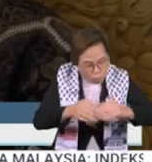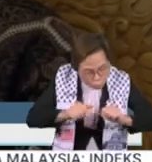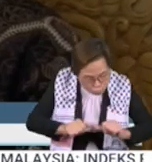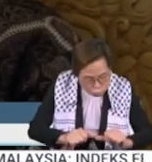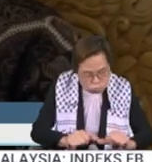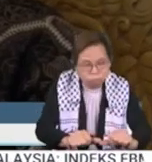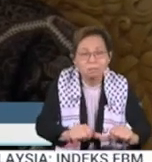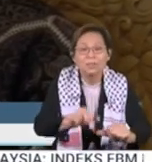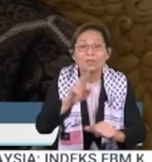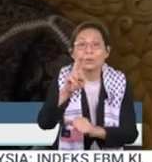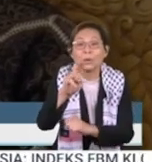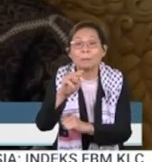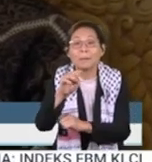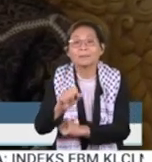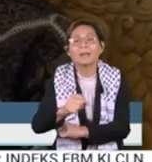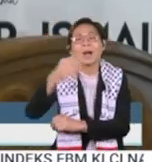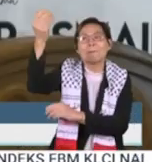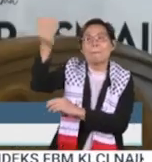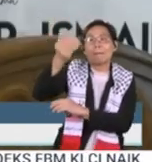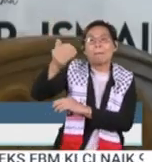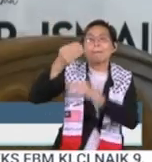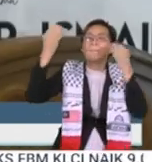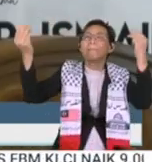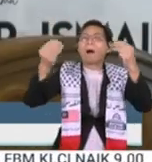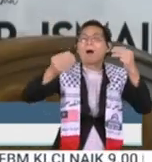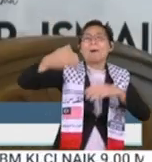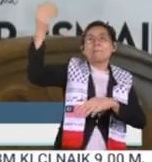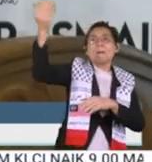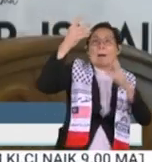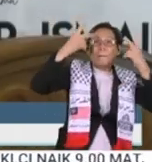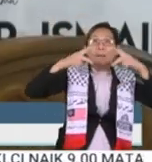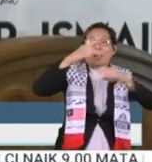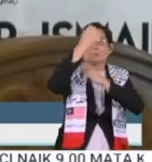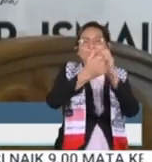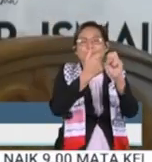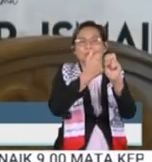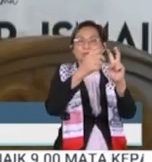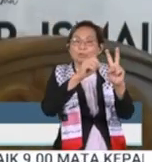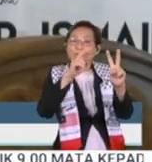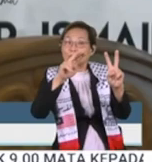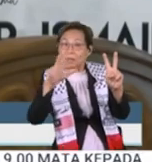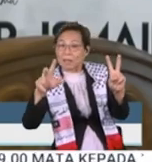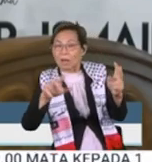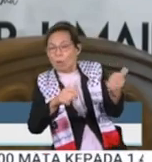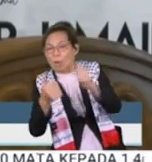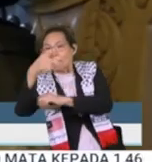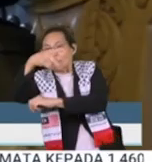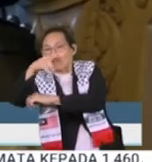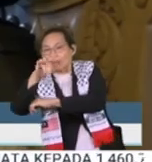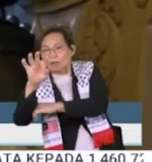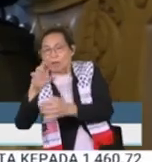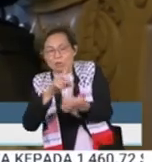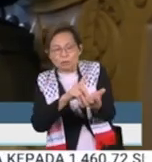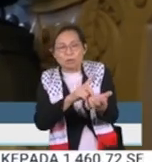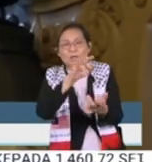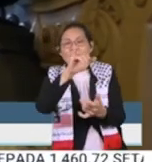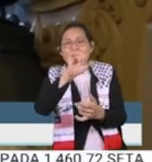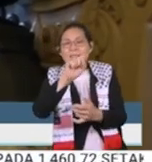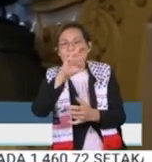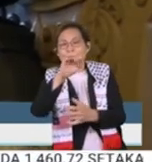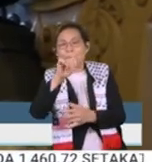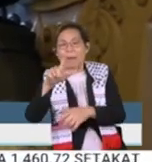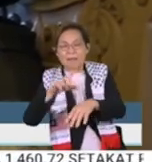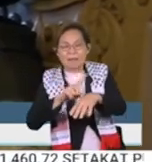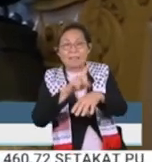berterusan UMS. Beliau berucap sempena Majlis Syarahan Perdana 2023 oleh Profesor Dr. Ismail Ali di